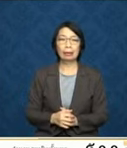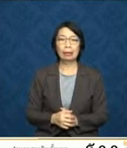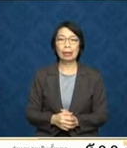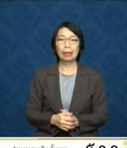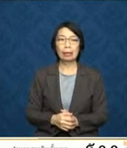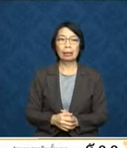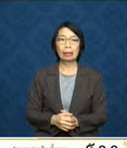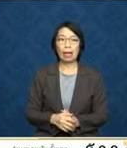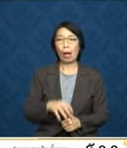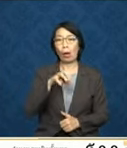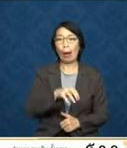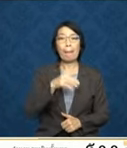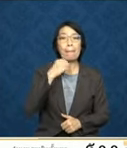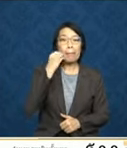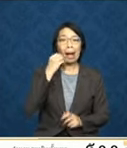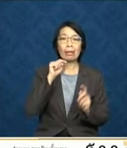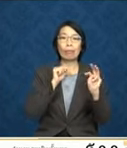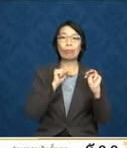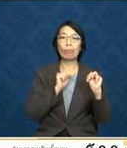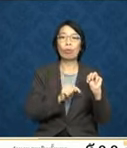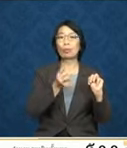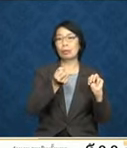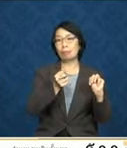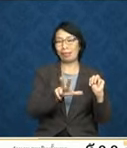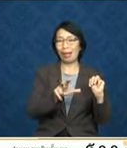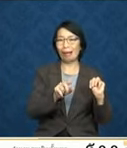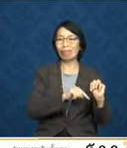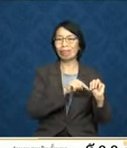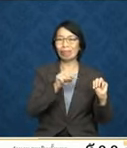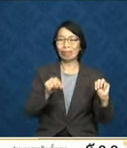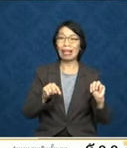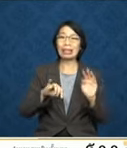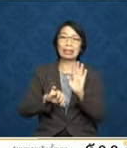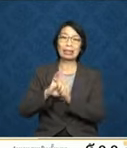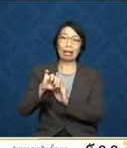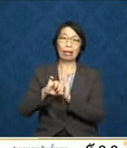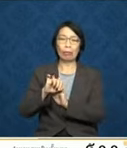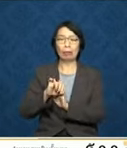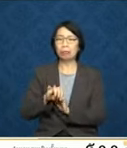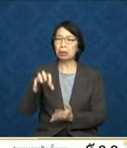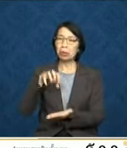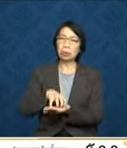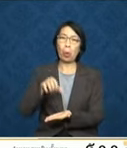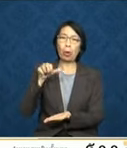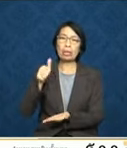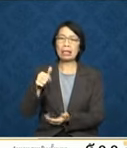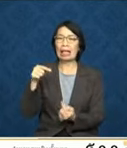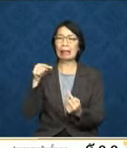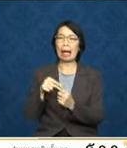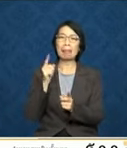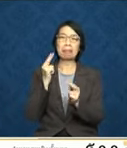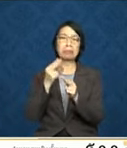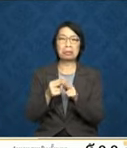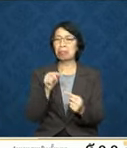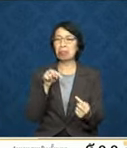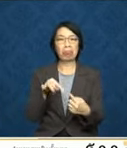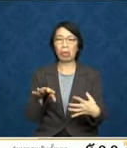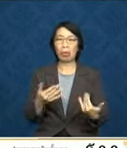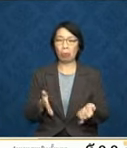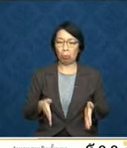ที่13ตำบลท่าตอนอำเภอแม่อายจังหวัดเชียงใหม่ซึ่งดูจะไม่โชคดีสมชื่อเพราะถนนทางเข้าขรุข